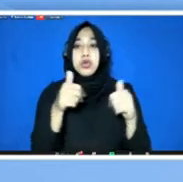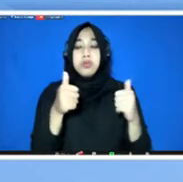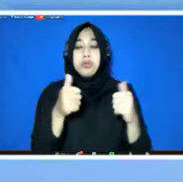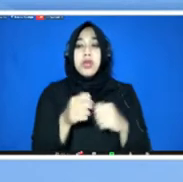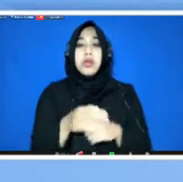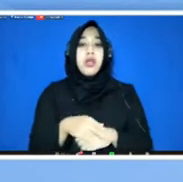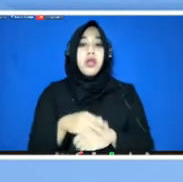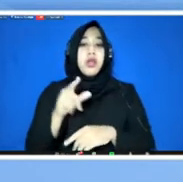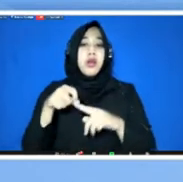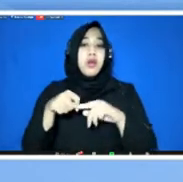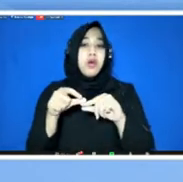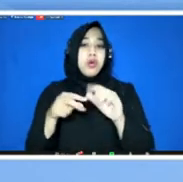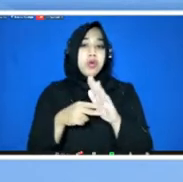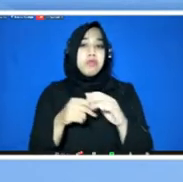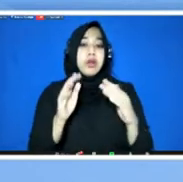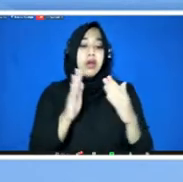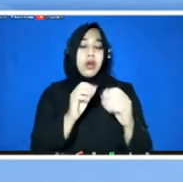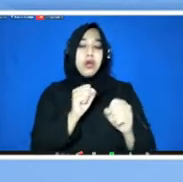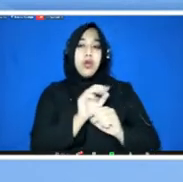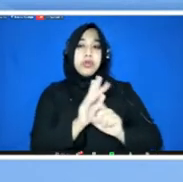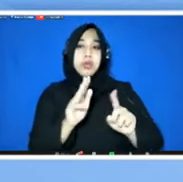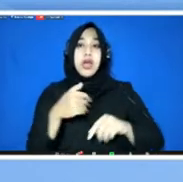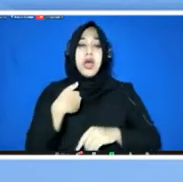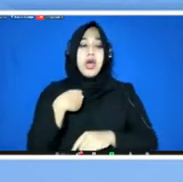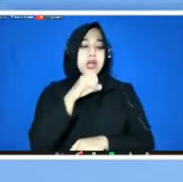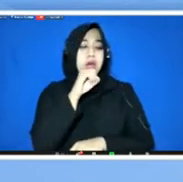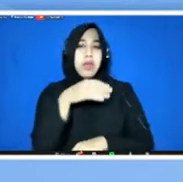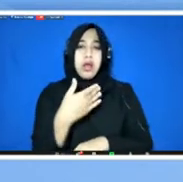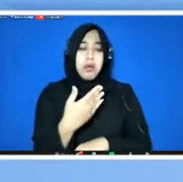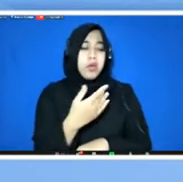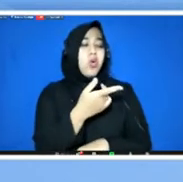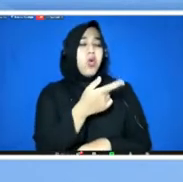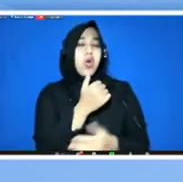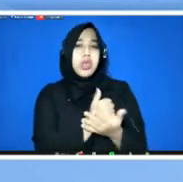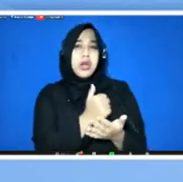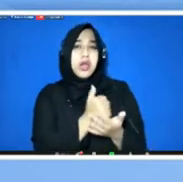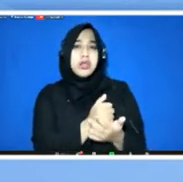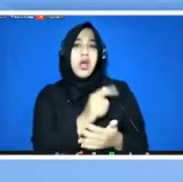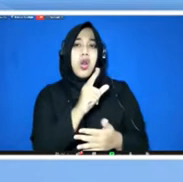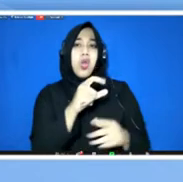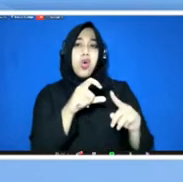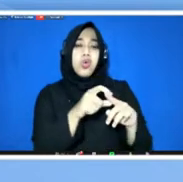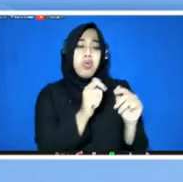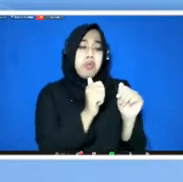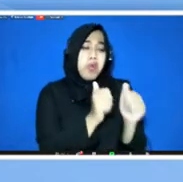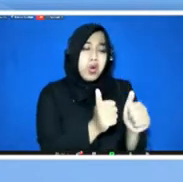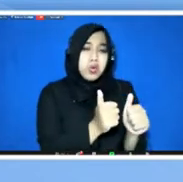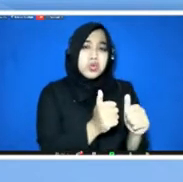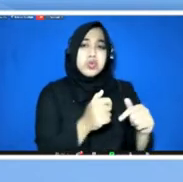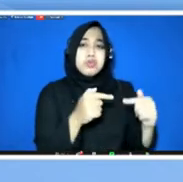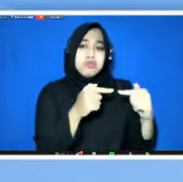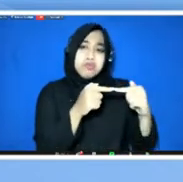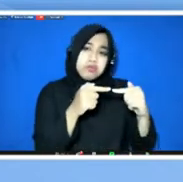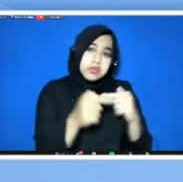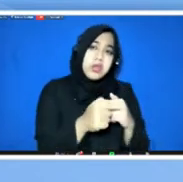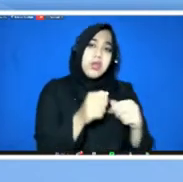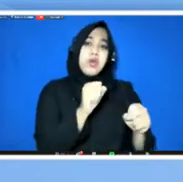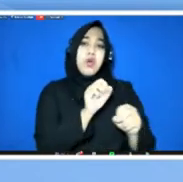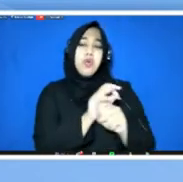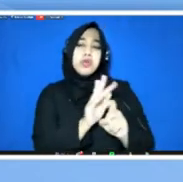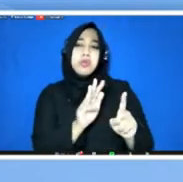penanganan COVID-19. Ada pula yang mengatakan bahwa lockdown bagus untuk memutus rantai